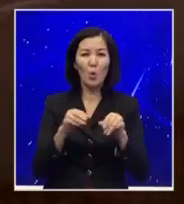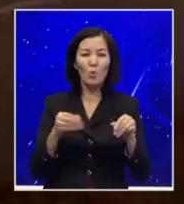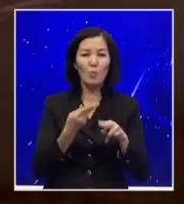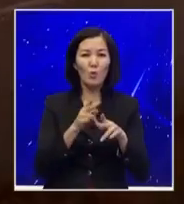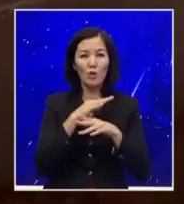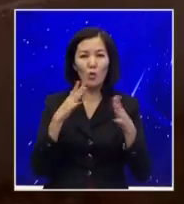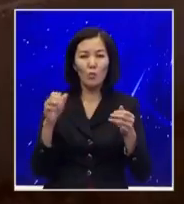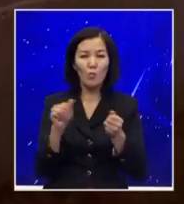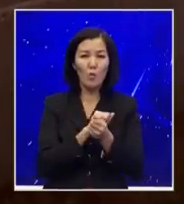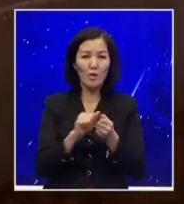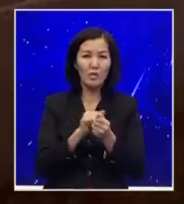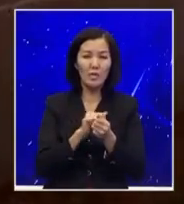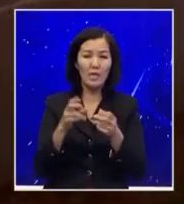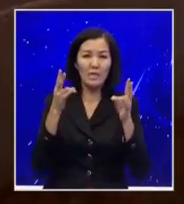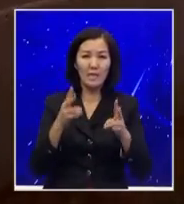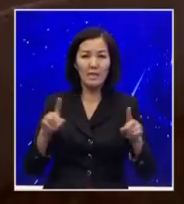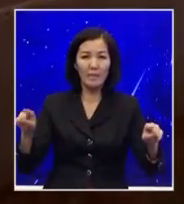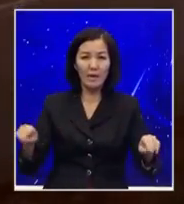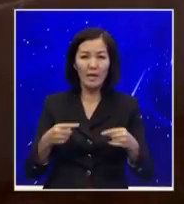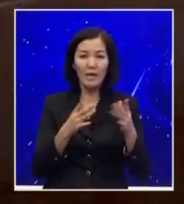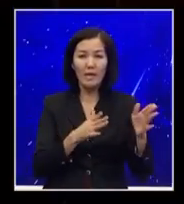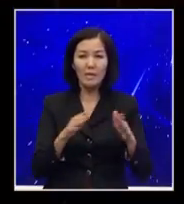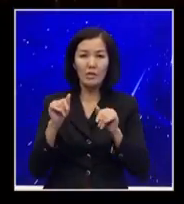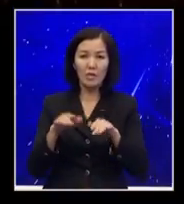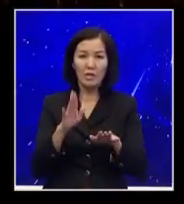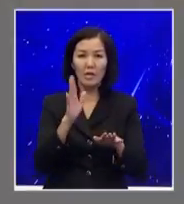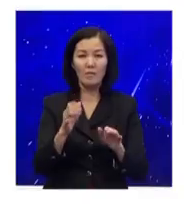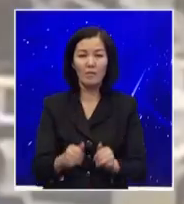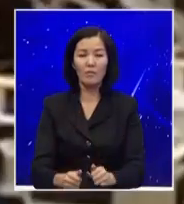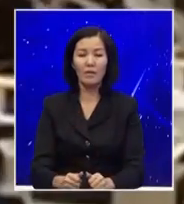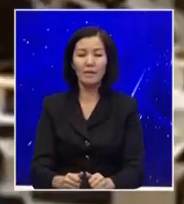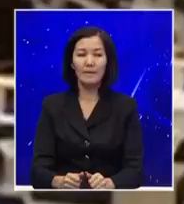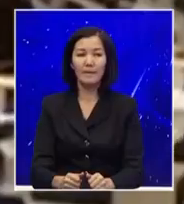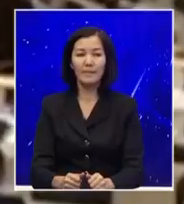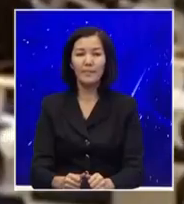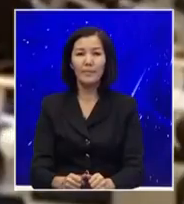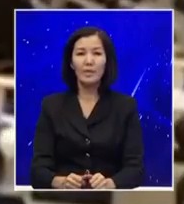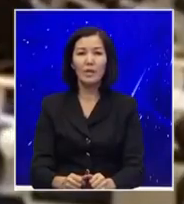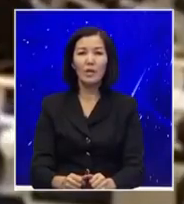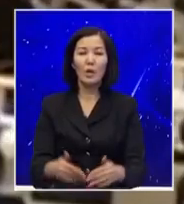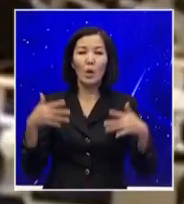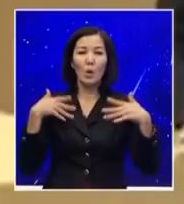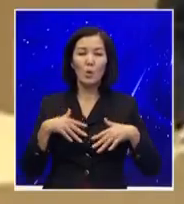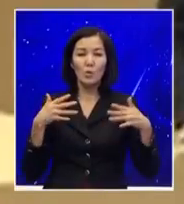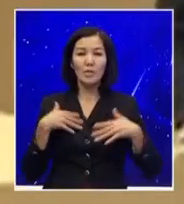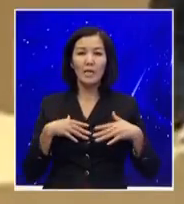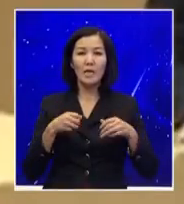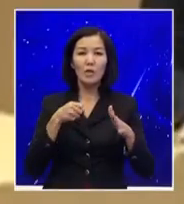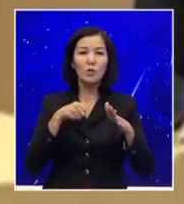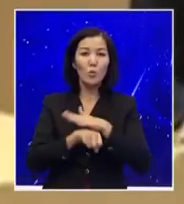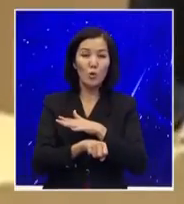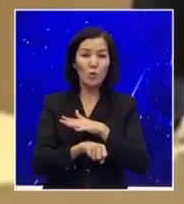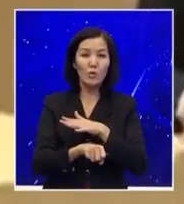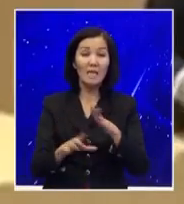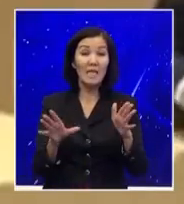қуаңшылық зардабын қалпына келтіру үшін кешенді шаралар қабылдауда. Грузияда зорлық көрсеткендерге электронды білезік